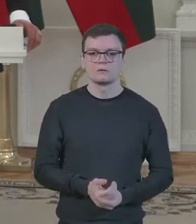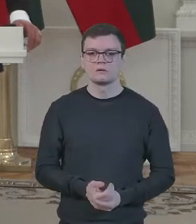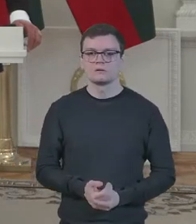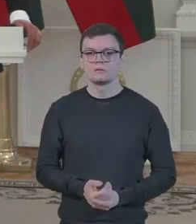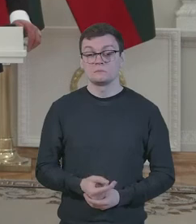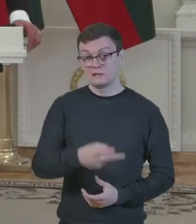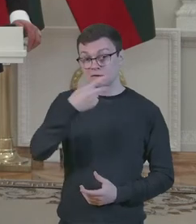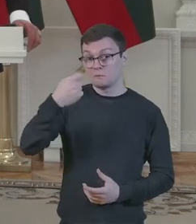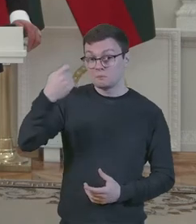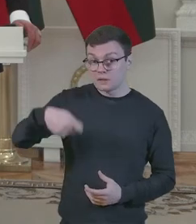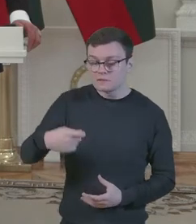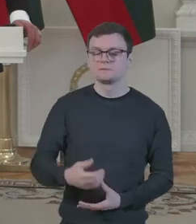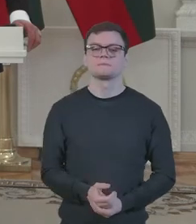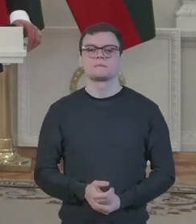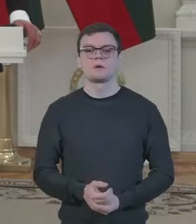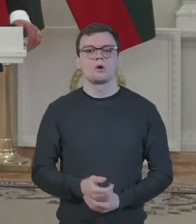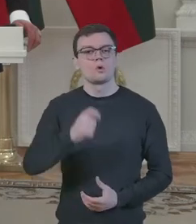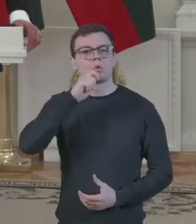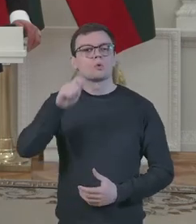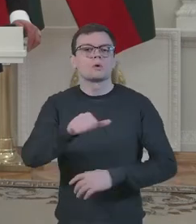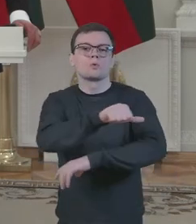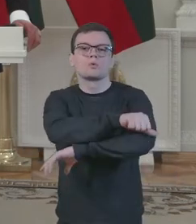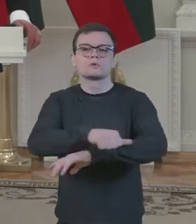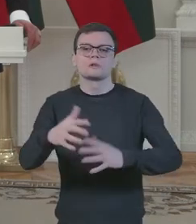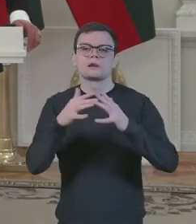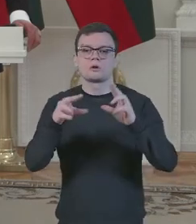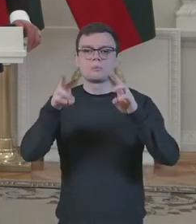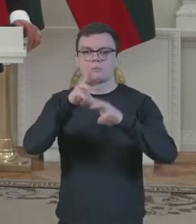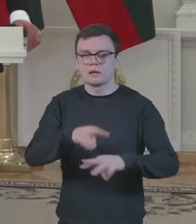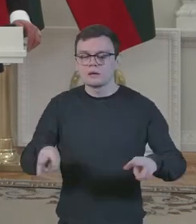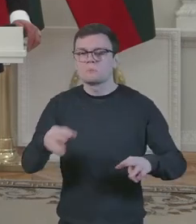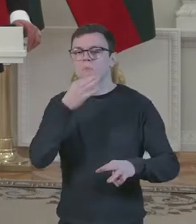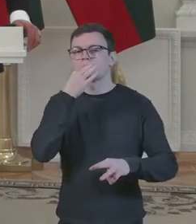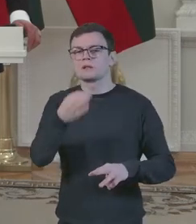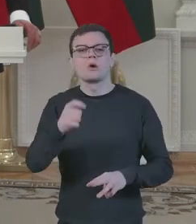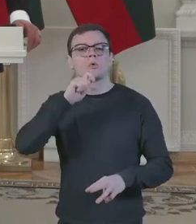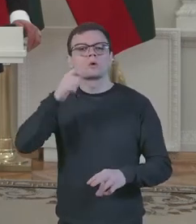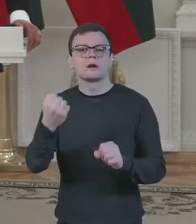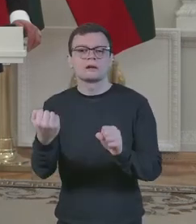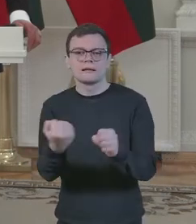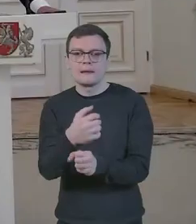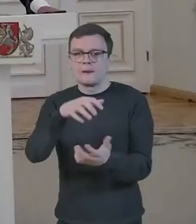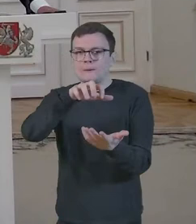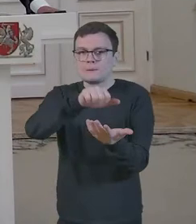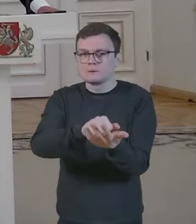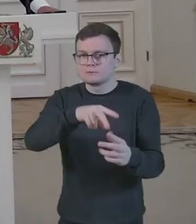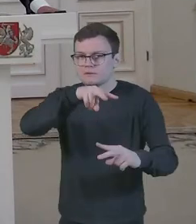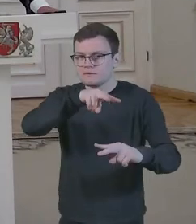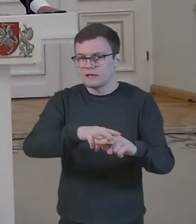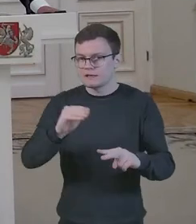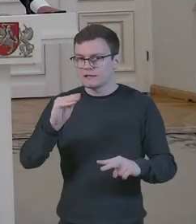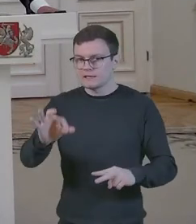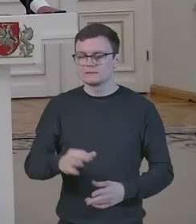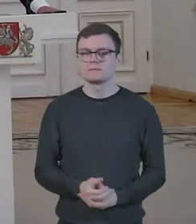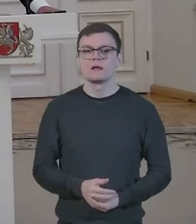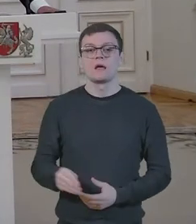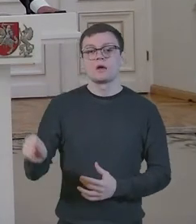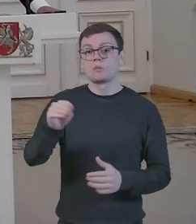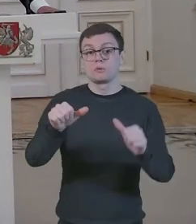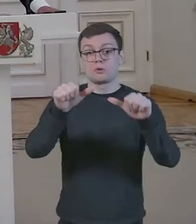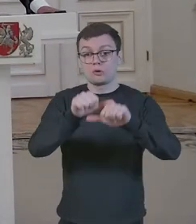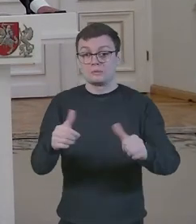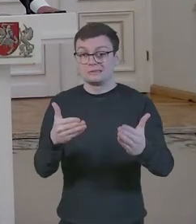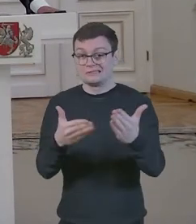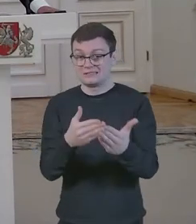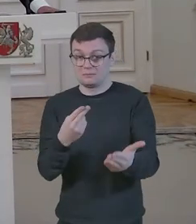Ukrainos užsienio reikalų ministras pareiškė, jog Ukrainai turi būti rezervuota vieta Europos Sąjungoje. Europos komisija iki